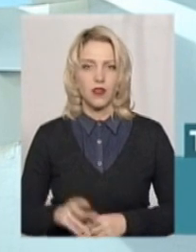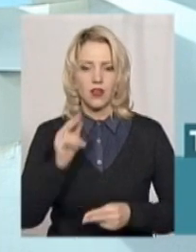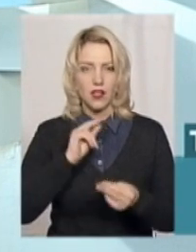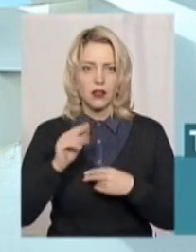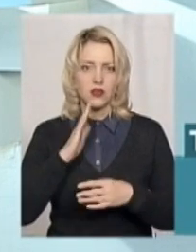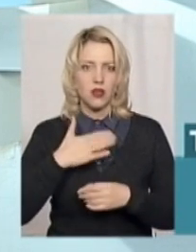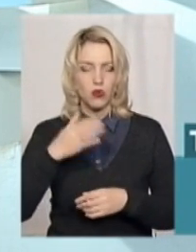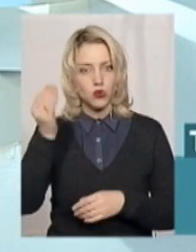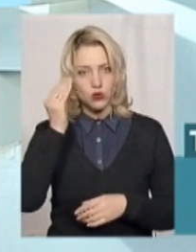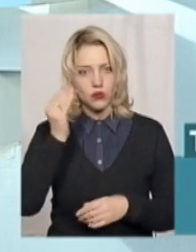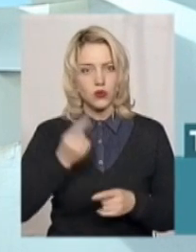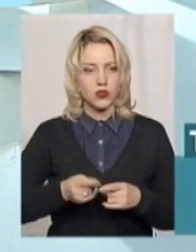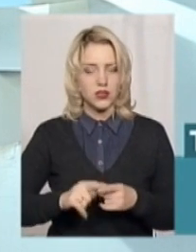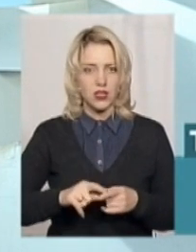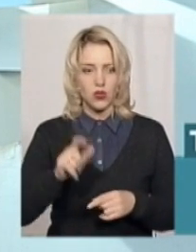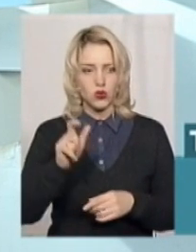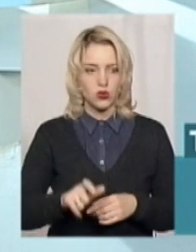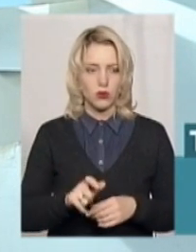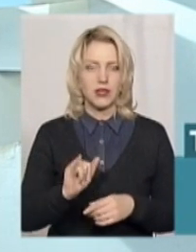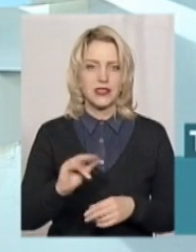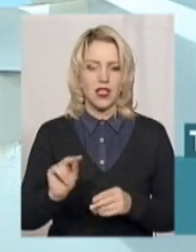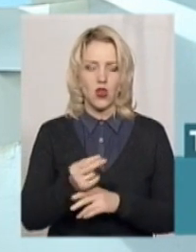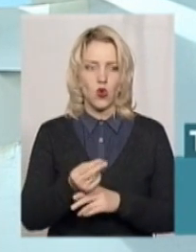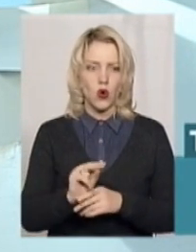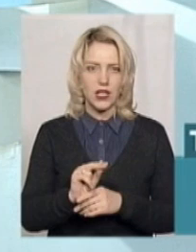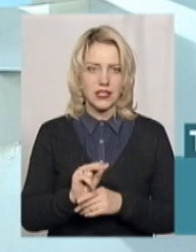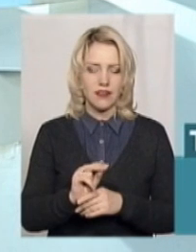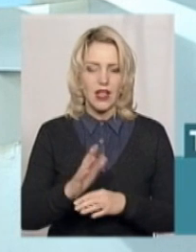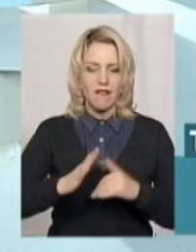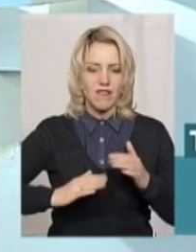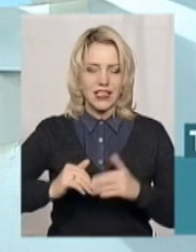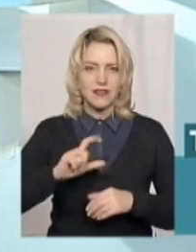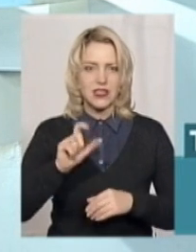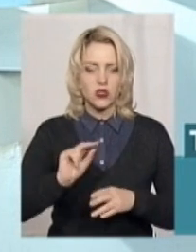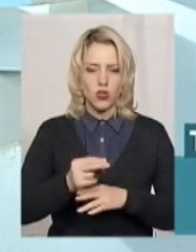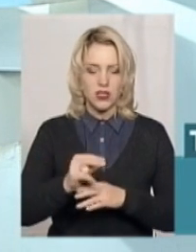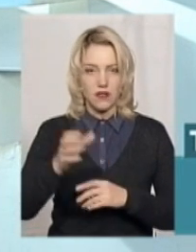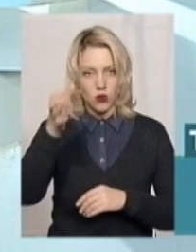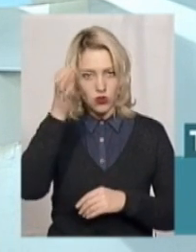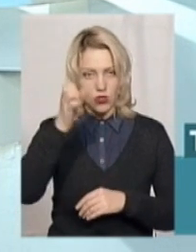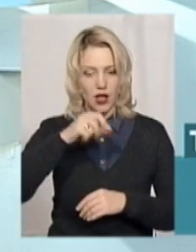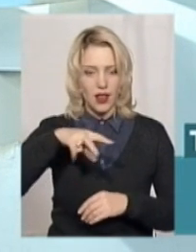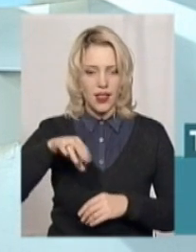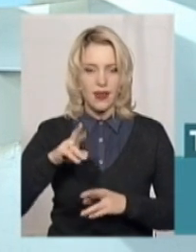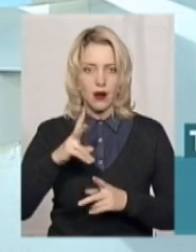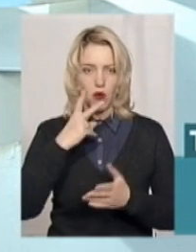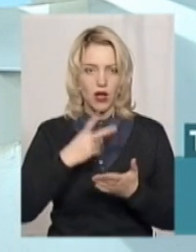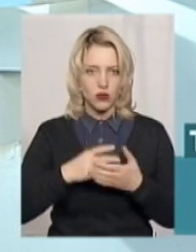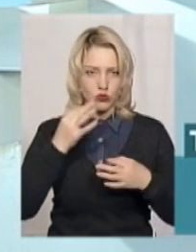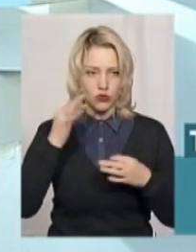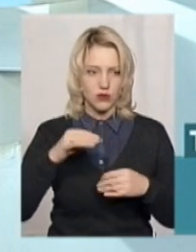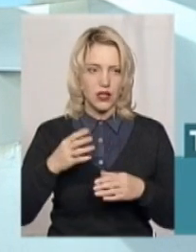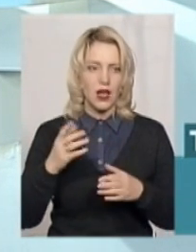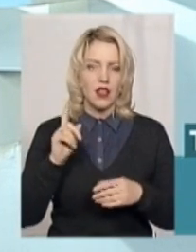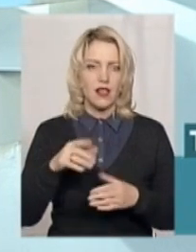Найкраще, на мою думку, це особа з корекційною, вірніше, фахівець з корекційною освітою. Але, як показує досвід, навіть